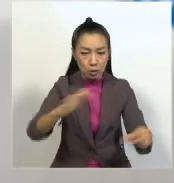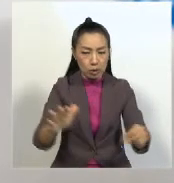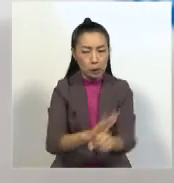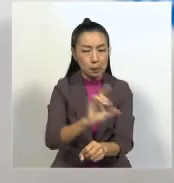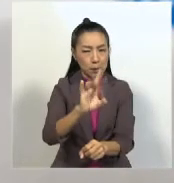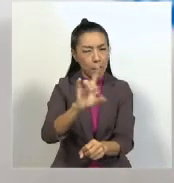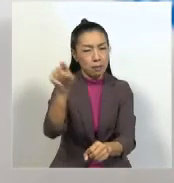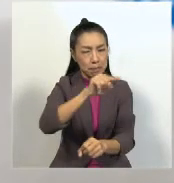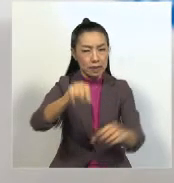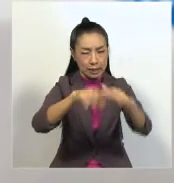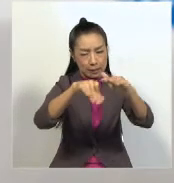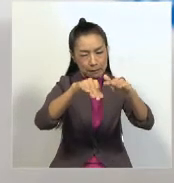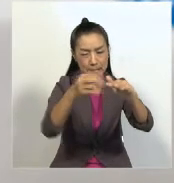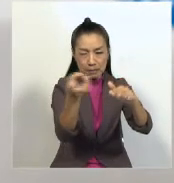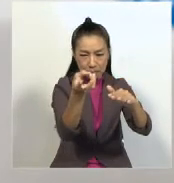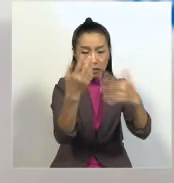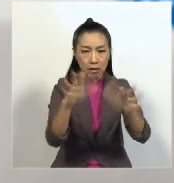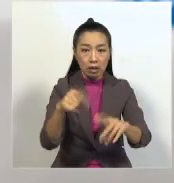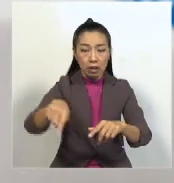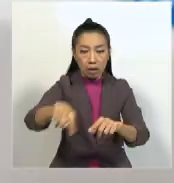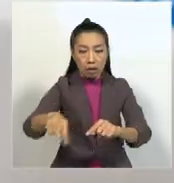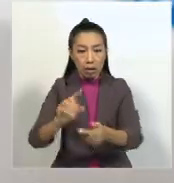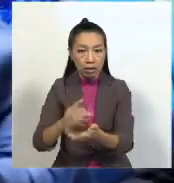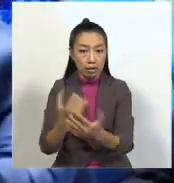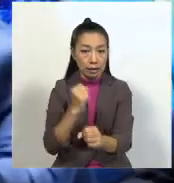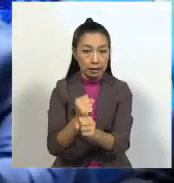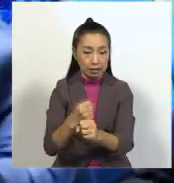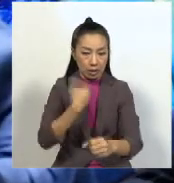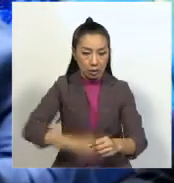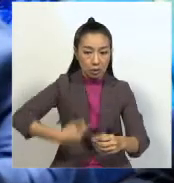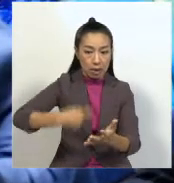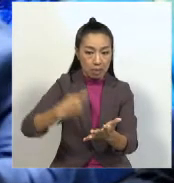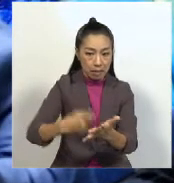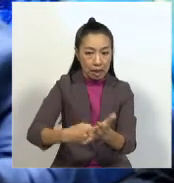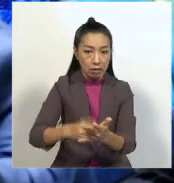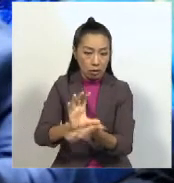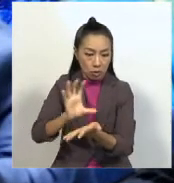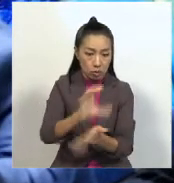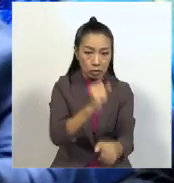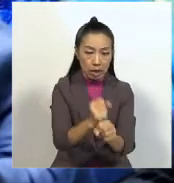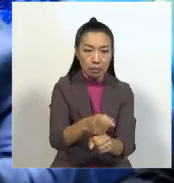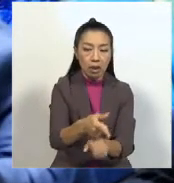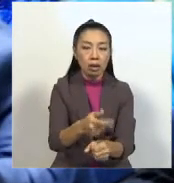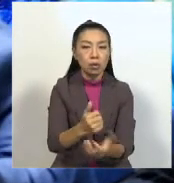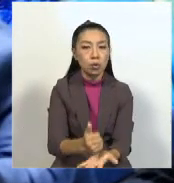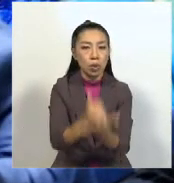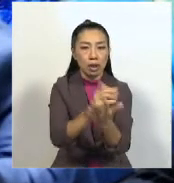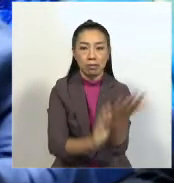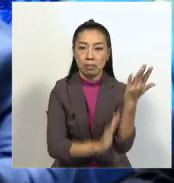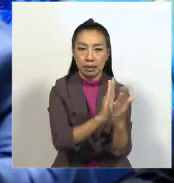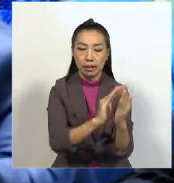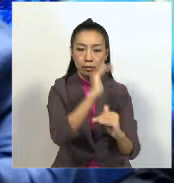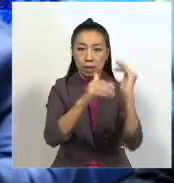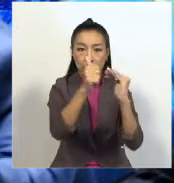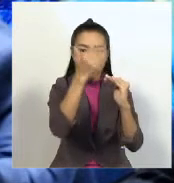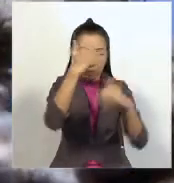100% การลงทุนด้านสุขภาพเป็นการลงทุนทั้งเพื่อปัจจุบันและอนาคตประชาชนที่มีสุขภาพดีก็จะเป็นพลังสำคัญใน